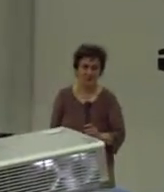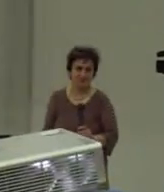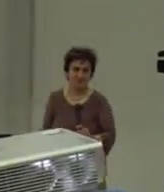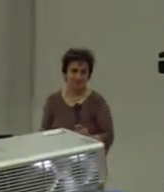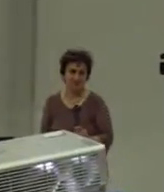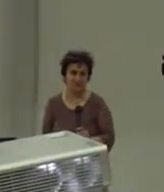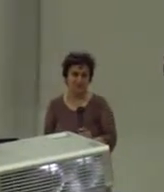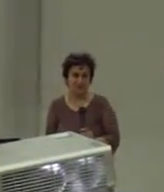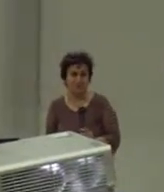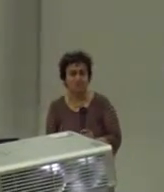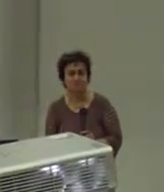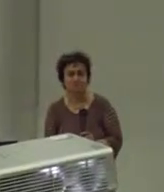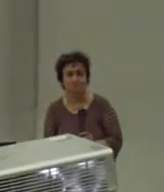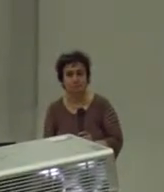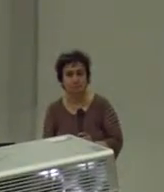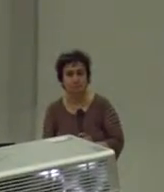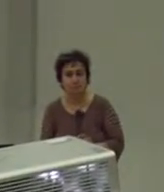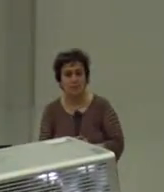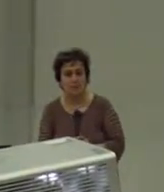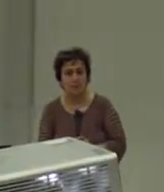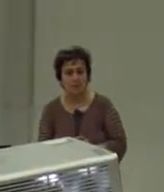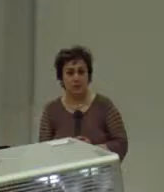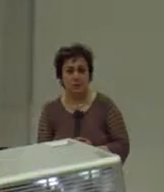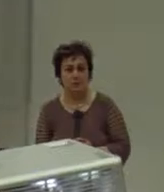αυτιστικά στοιχεία με ένα σύντομο.